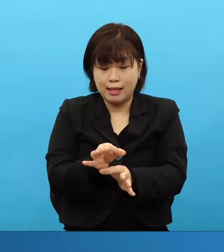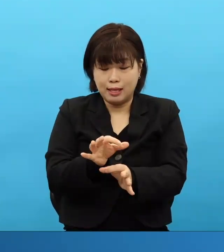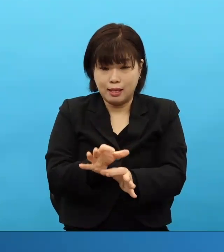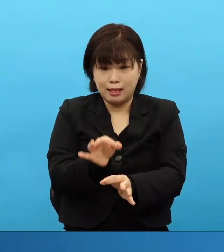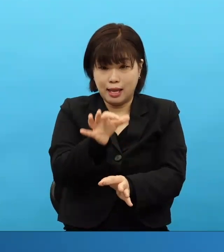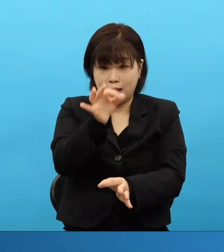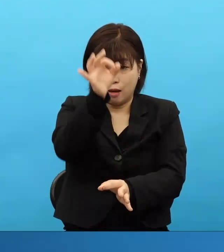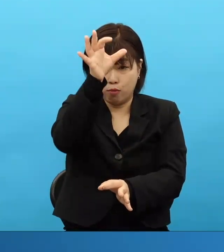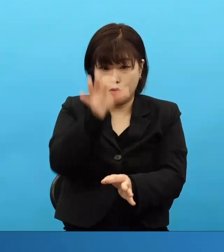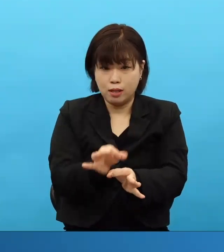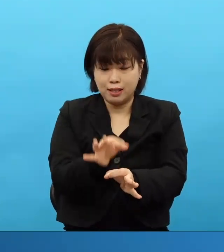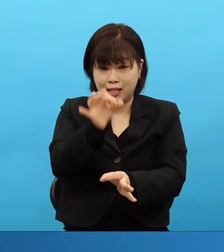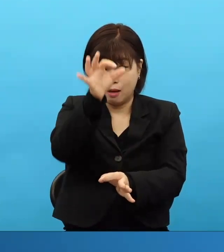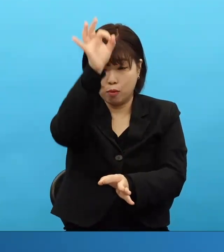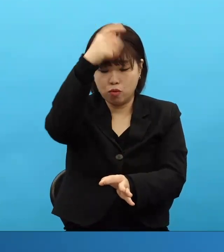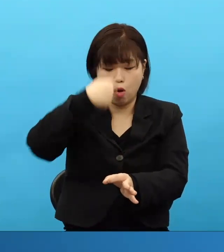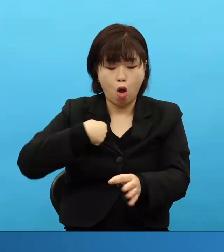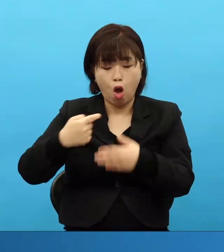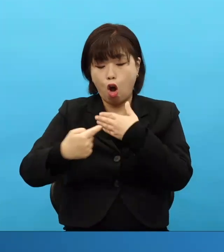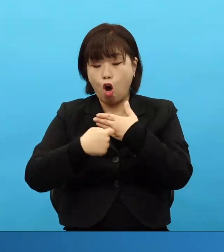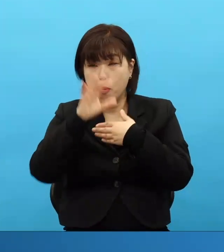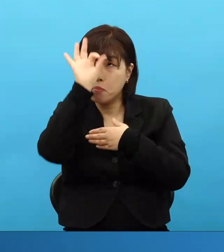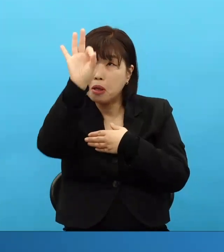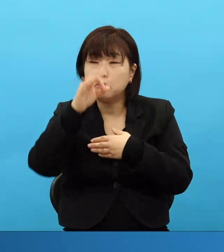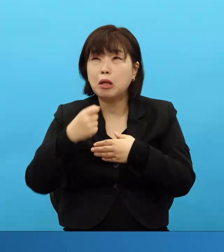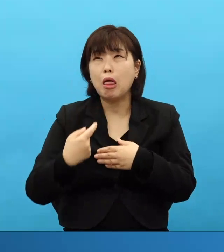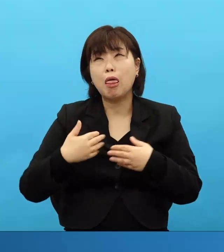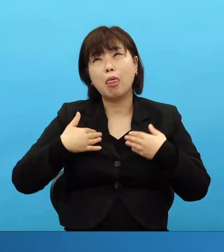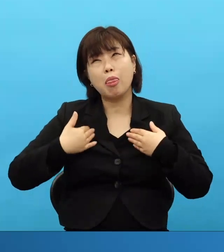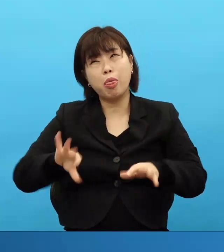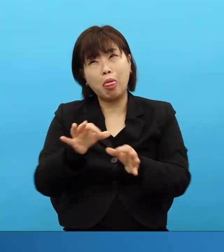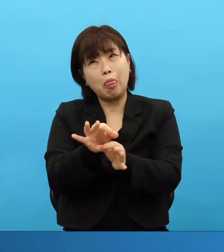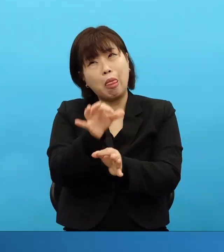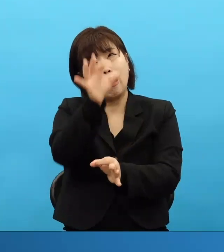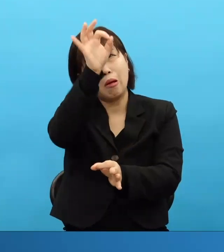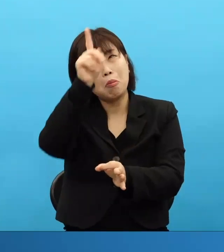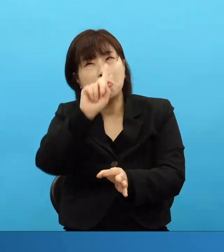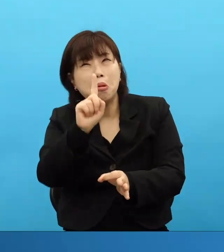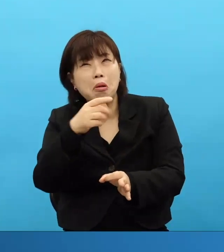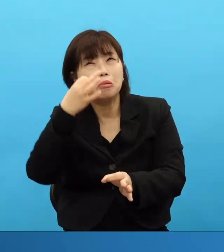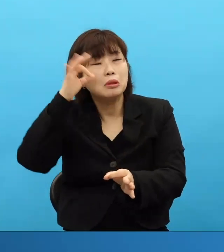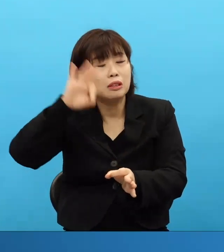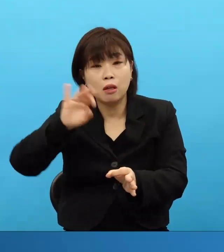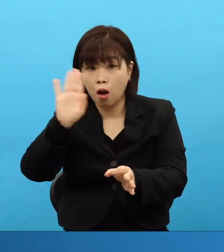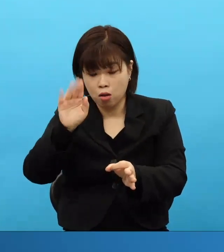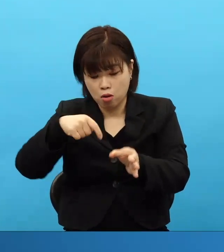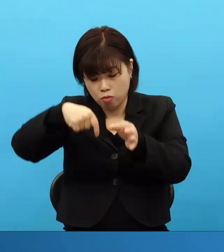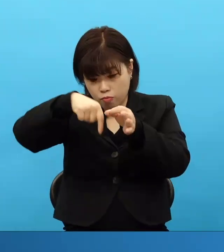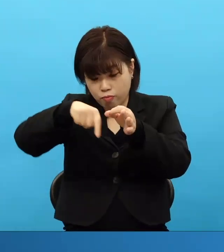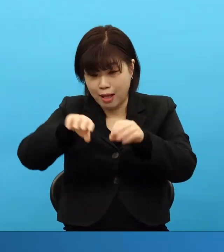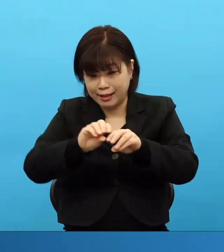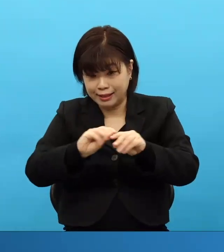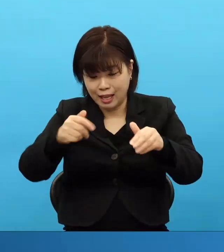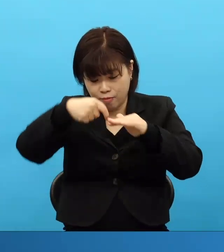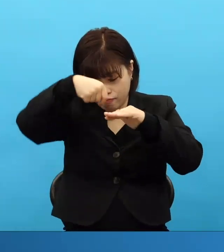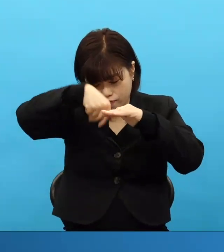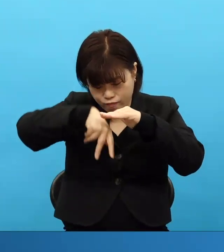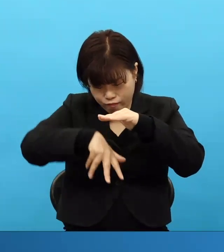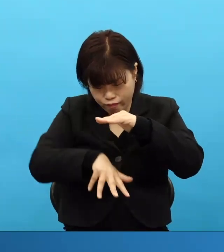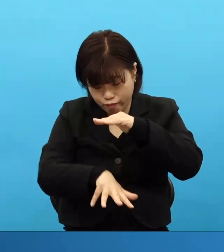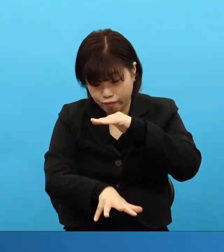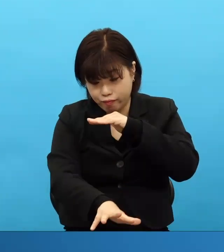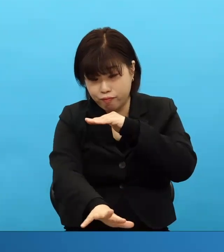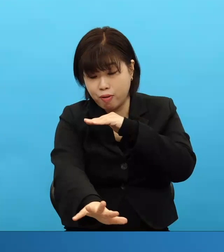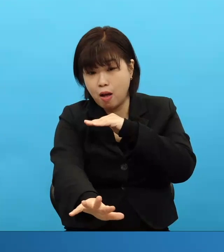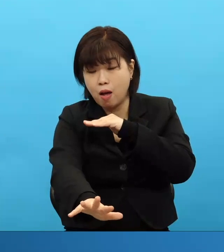After it completely puts down its roots, then it begins to sprout up. 렘넌트와 TCK는 생각 싹 바꾸고 지금까지 내가 고생한